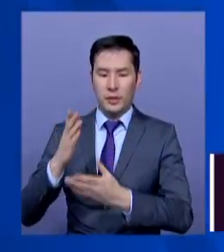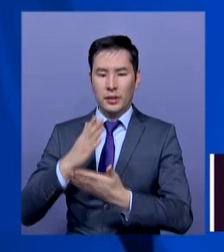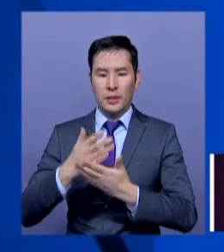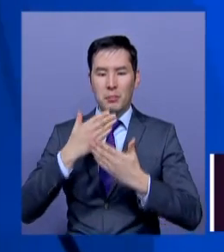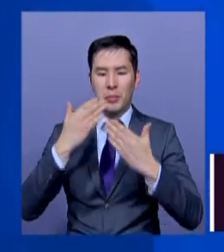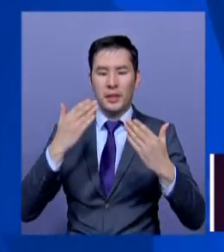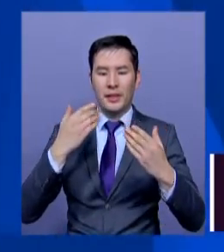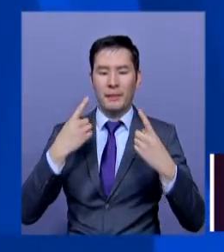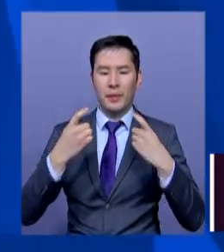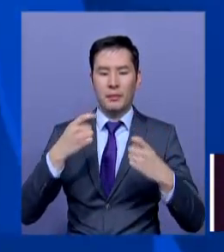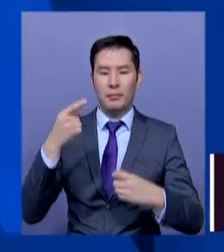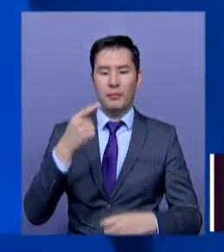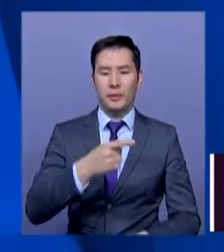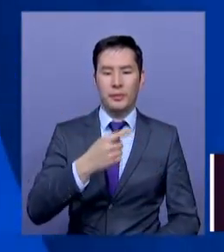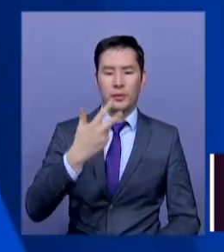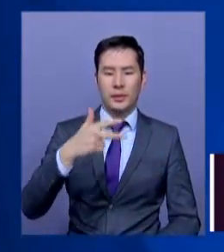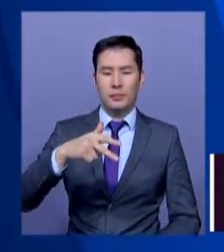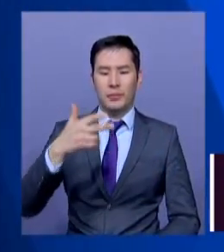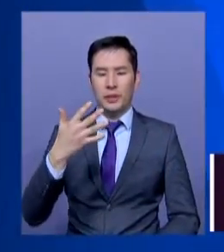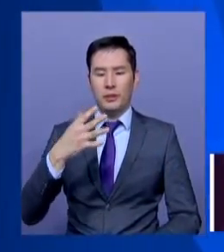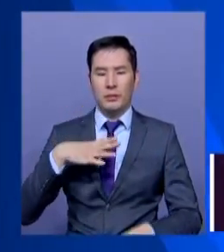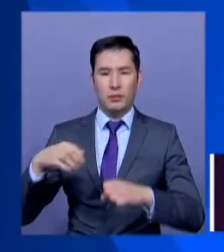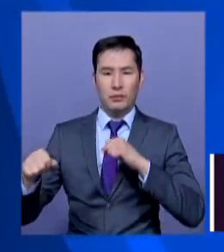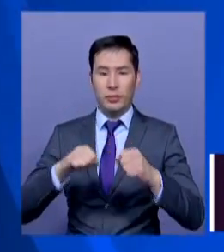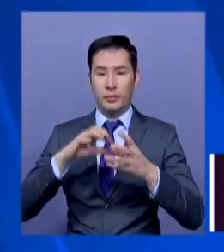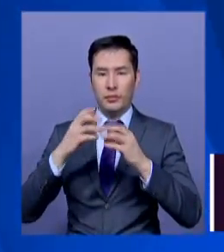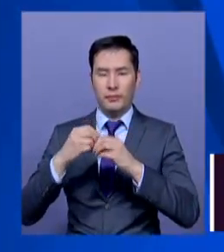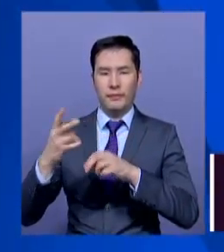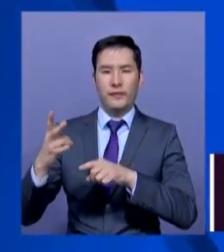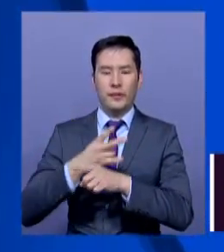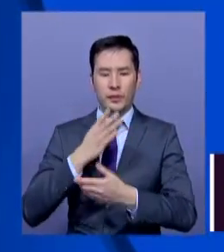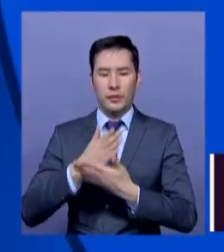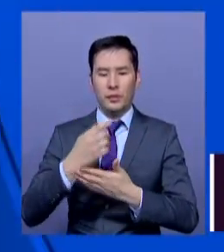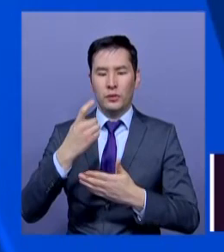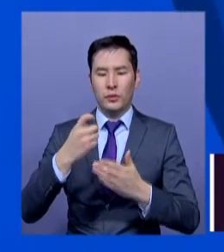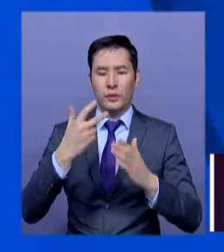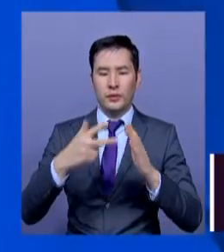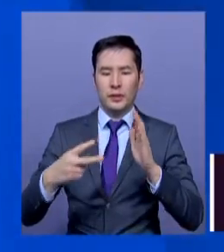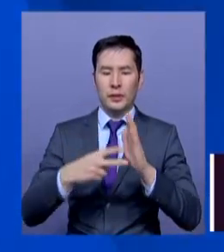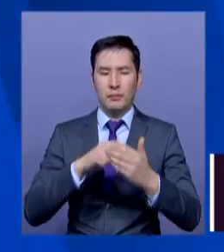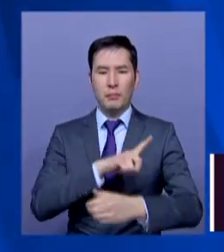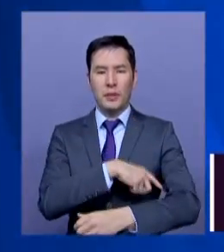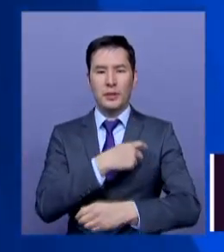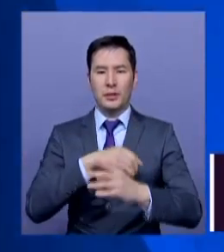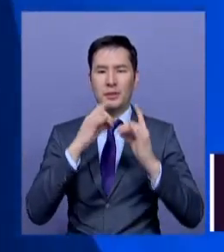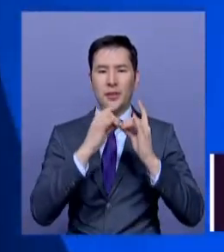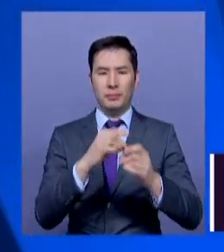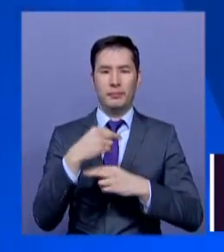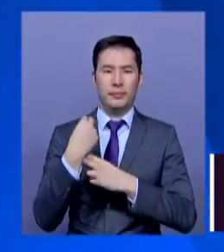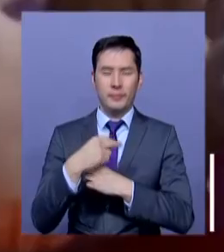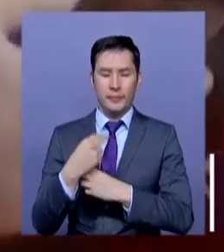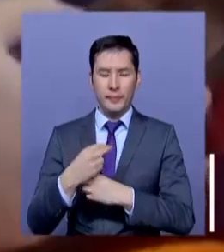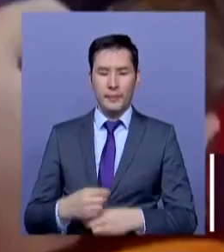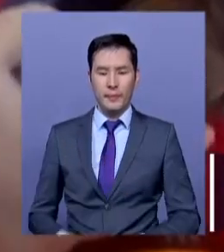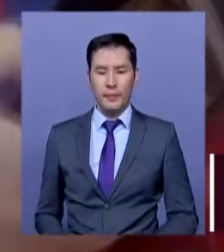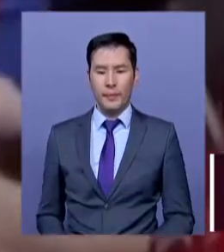мәлімет бойынша 1035 адам жер сілкінісінің зардабын тартқан. Олардың 137-сі ауруханаларда ем алып жатыр.